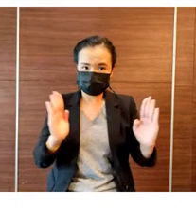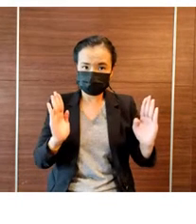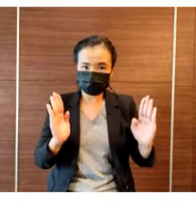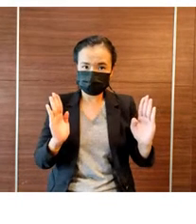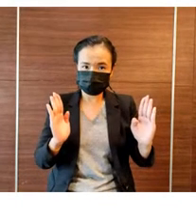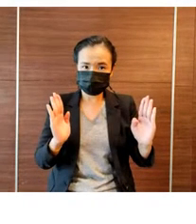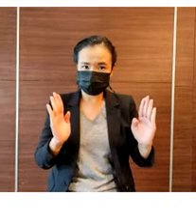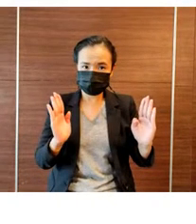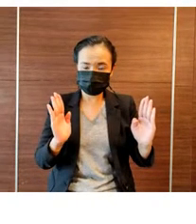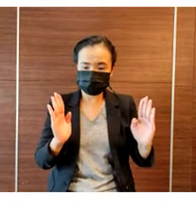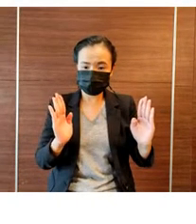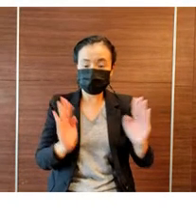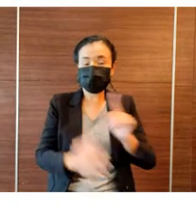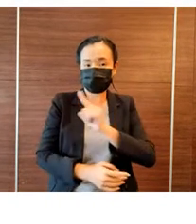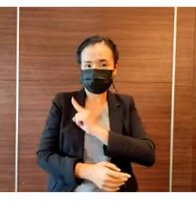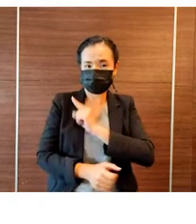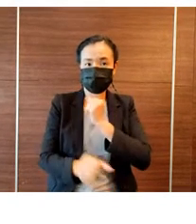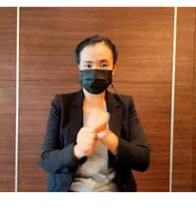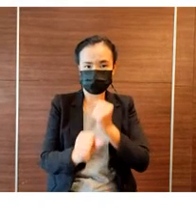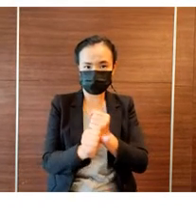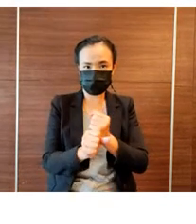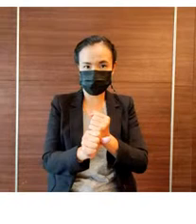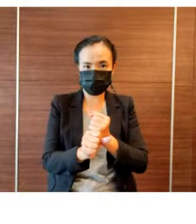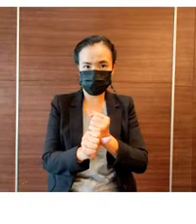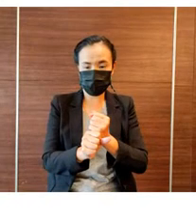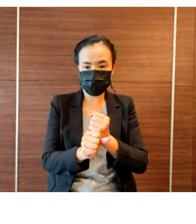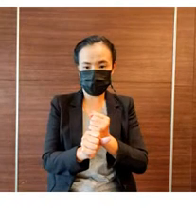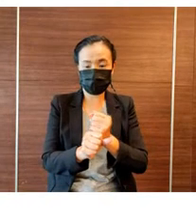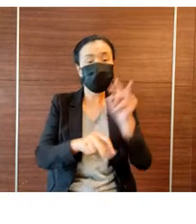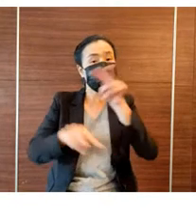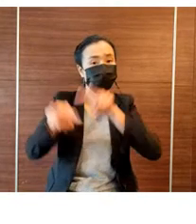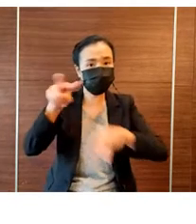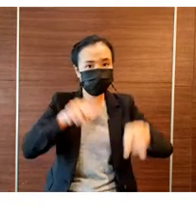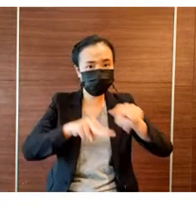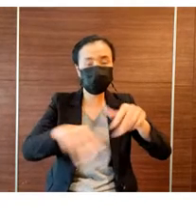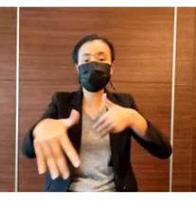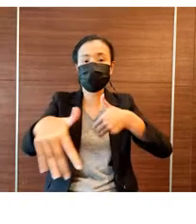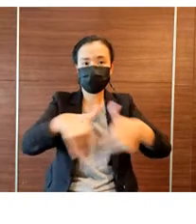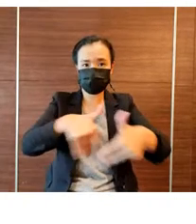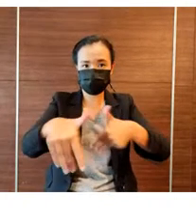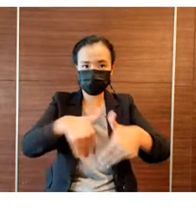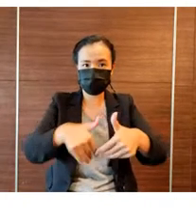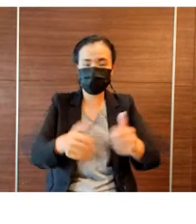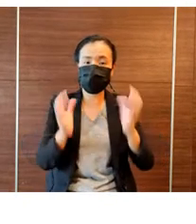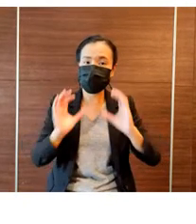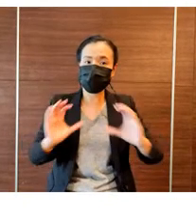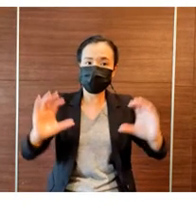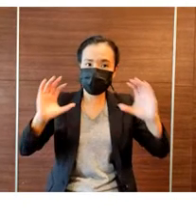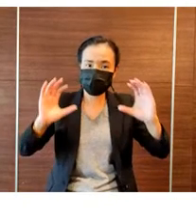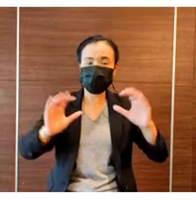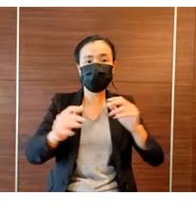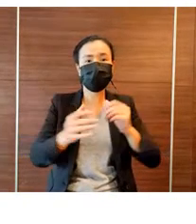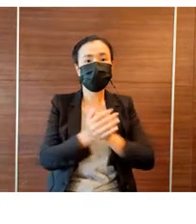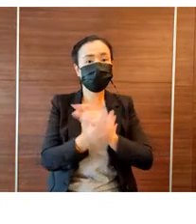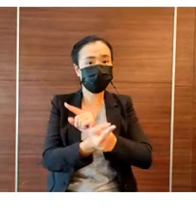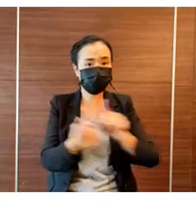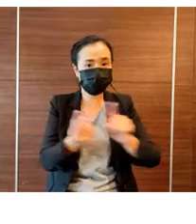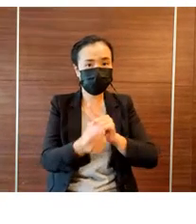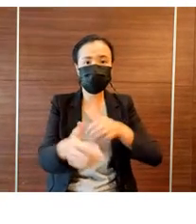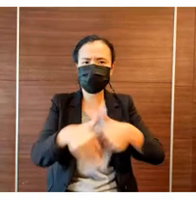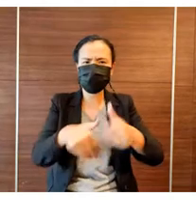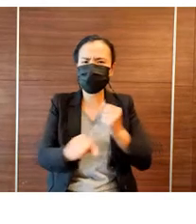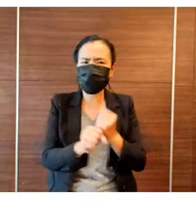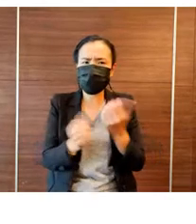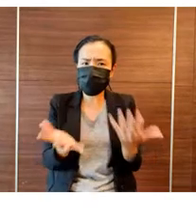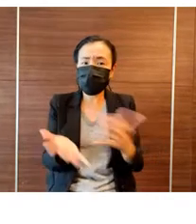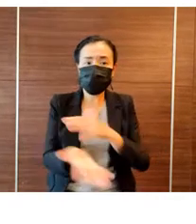จะมีในฐานะหน้าที่ของเราที่เป็นผู้ดูแลประชาชนไม่ว่าจะภาครัฐภาคประชาสังคมเราจะทำยังไง